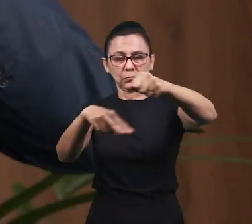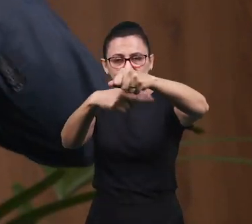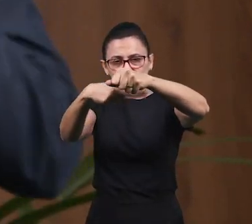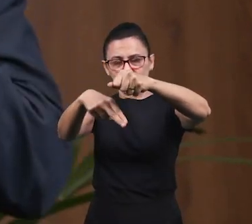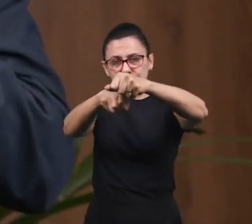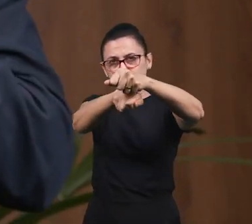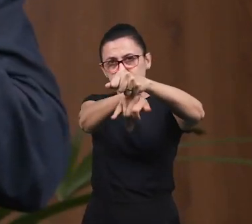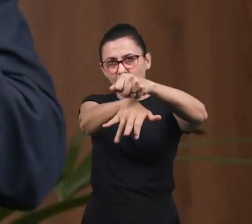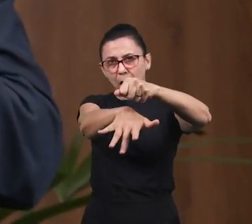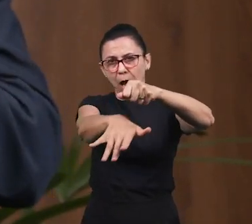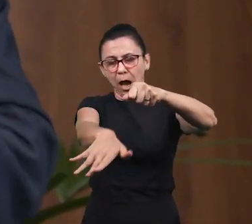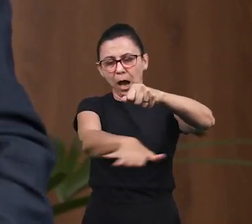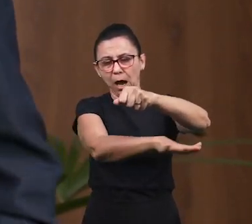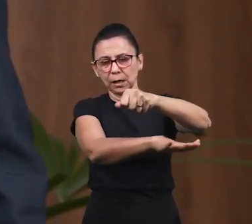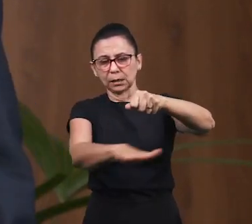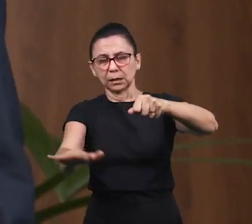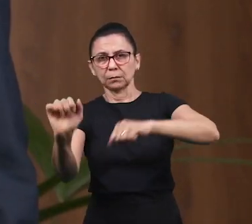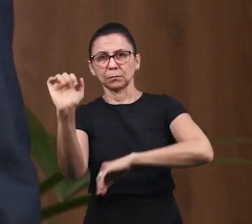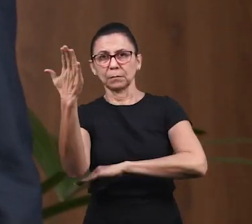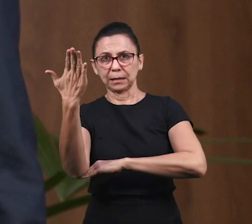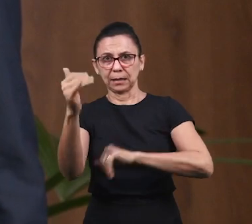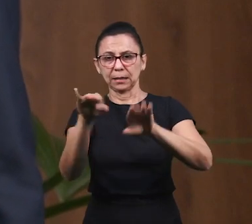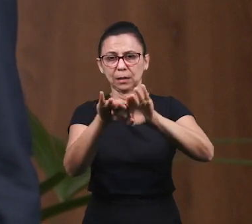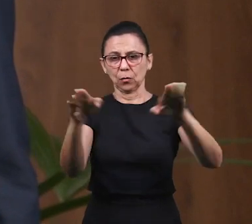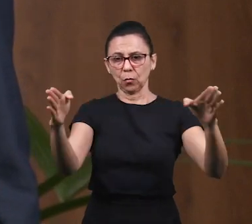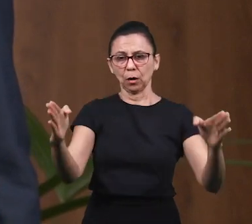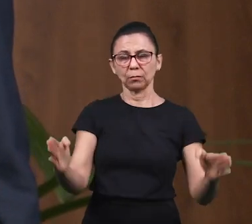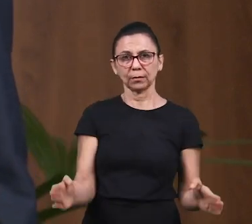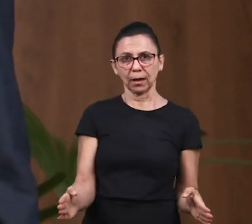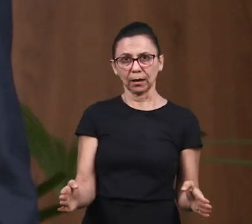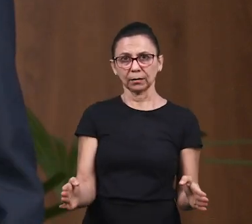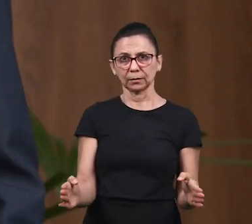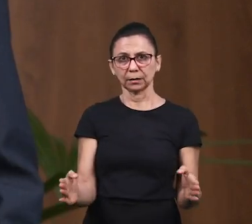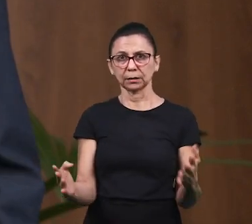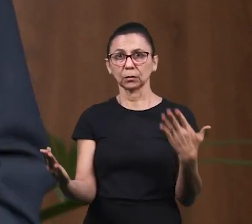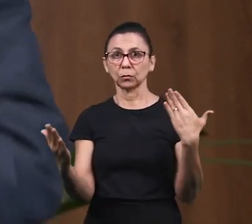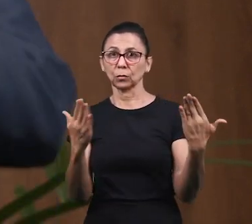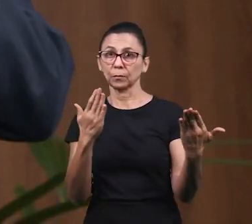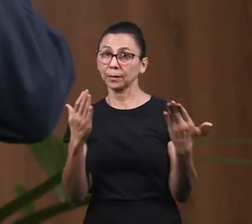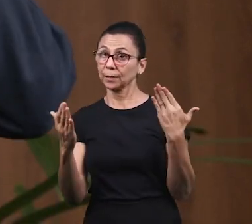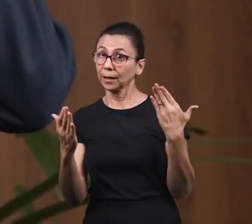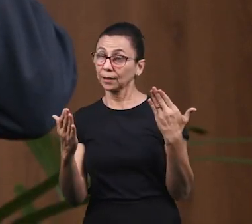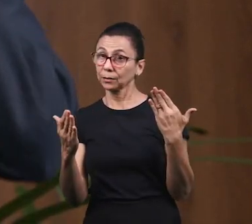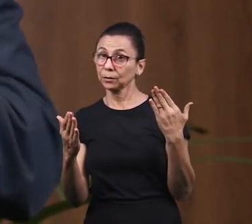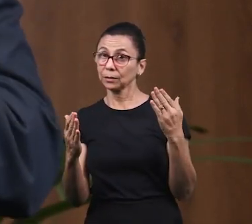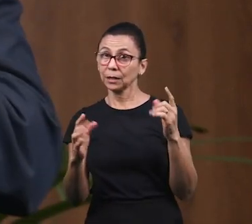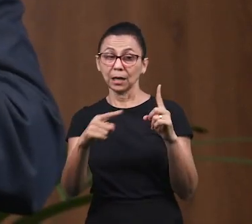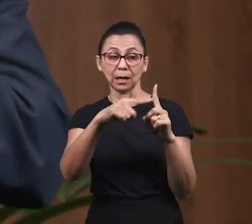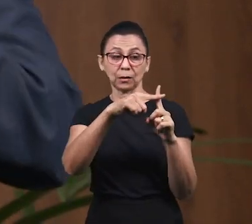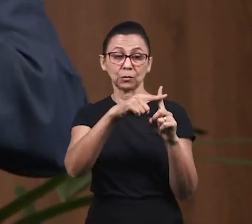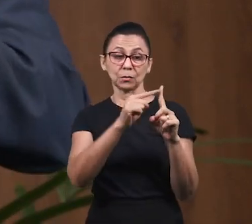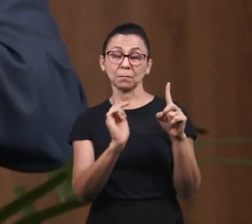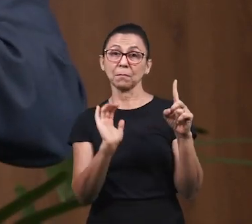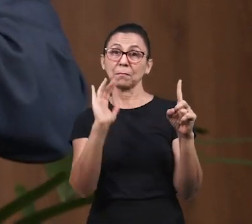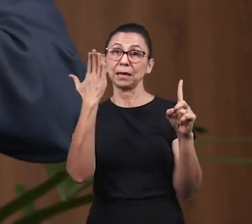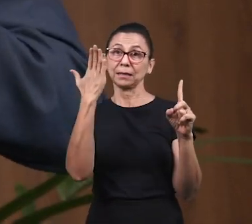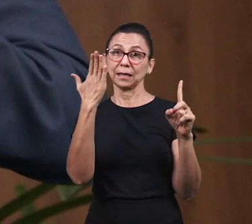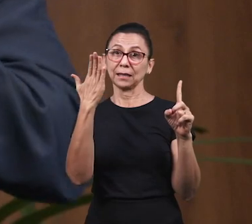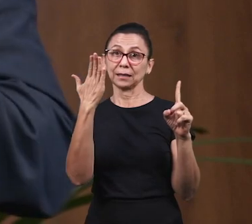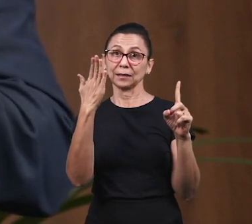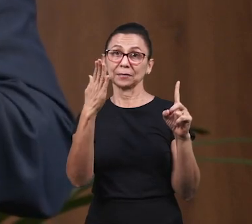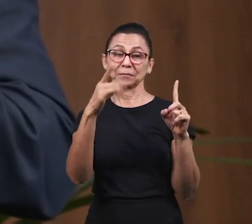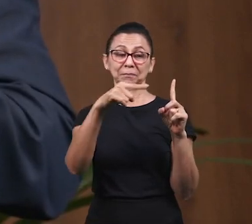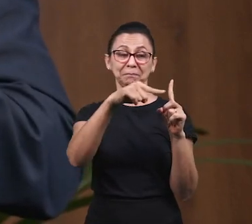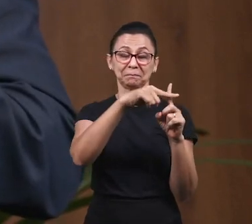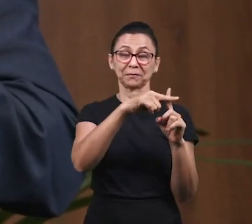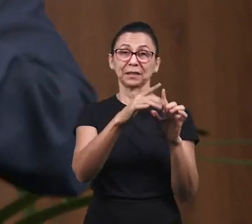Le sang innocent du Seigneur Jésus, il a été versé sur la croix pour le pardon de ma vie, pour le